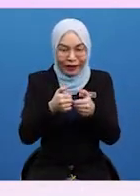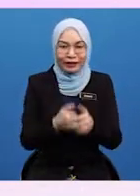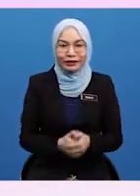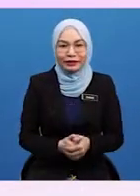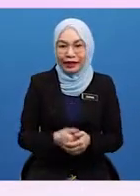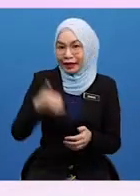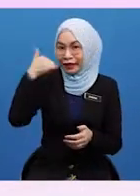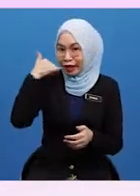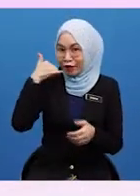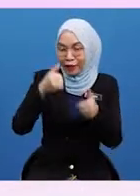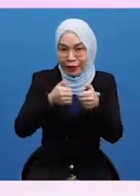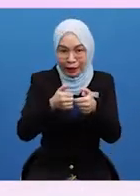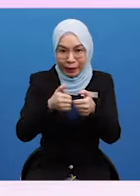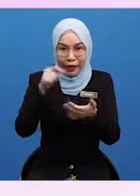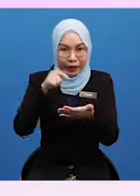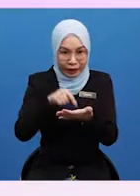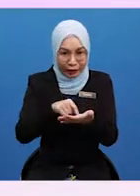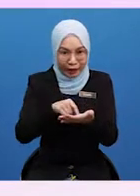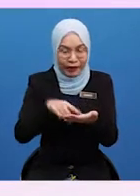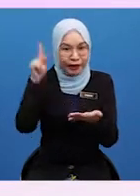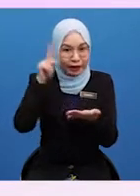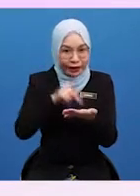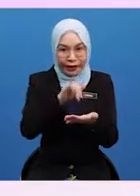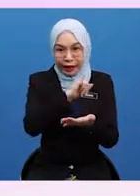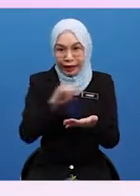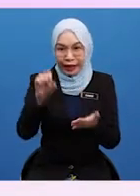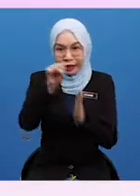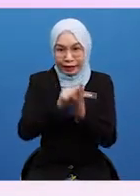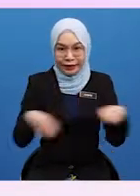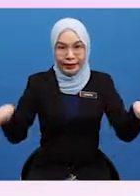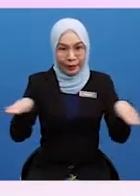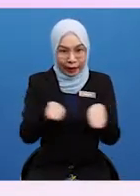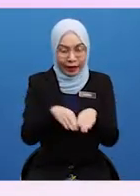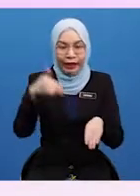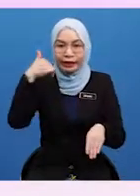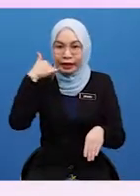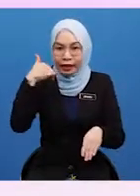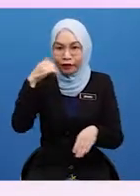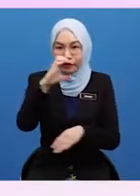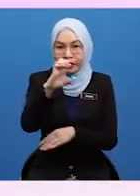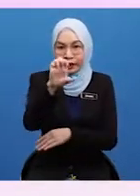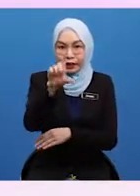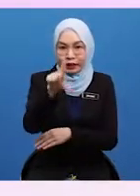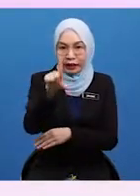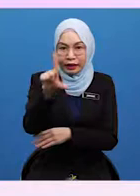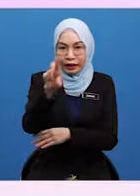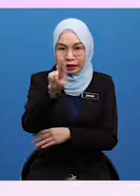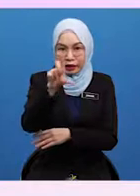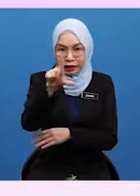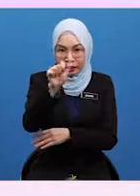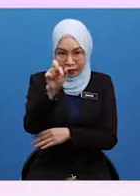telefon bimbit ini juga dikenali sebagai telepon seluler atau telepon tanpa